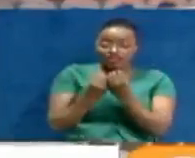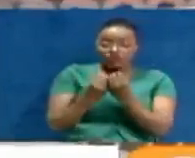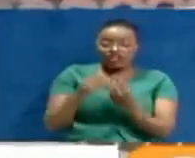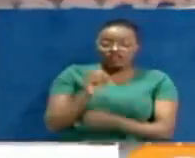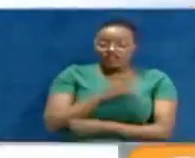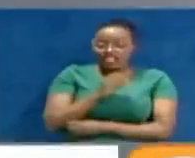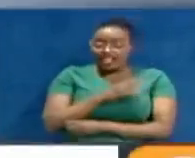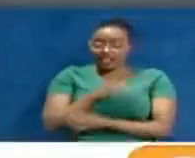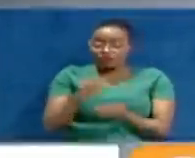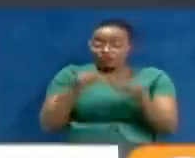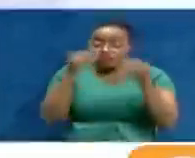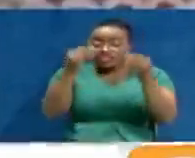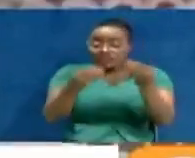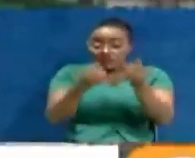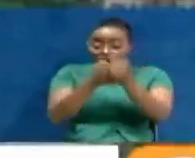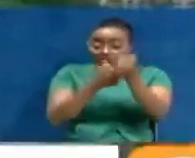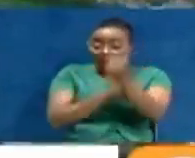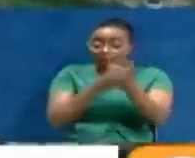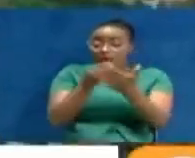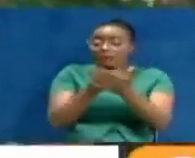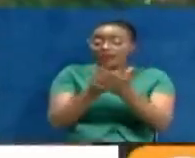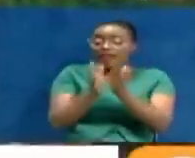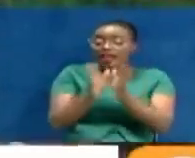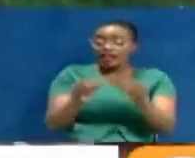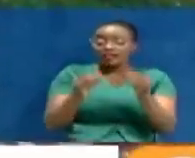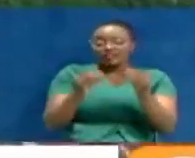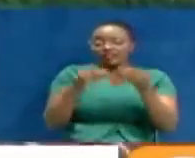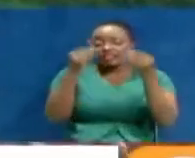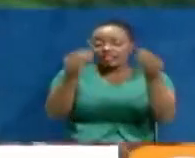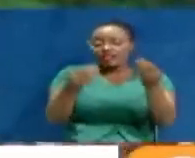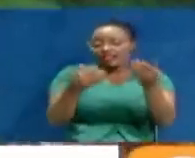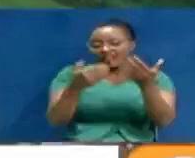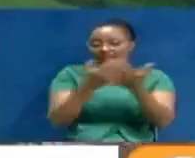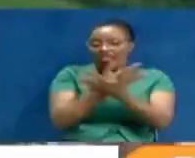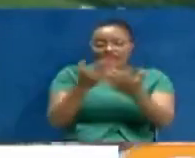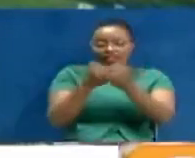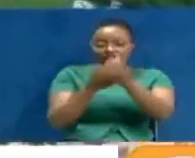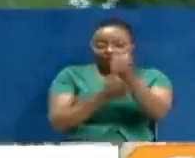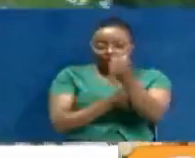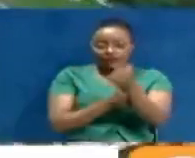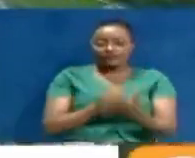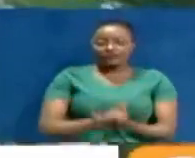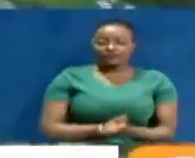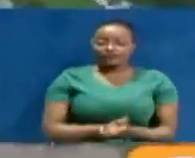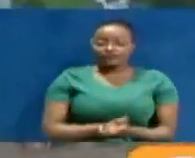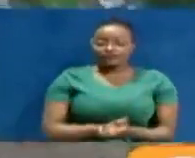usoni kuhusu misaada ya fedha na vifaa. Nimrotabu, Runinga Citizen.